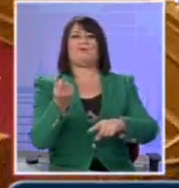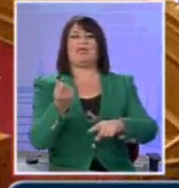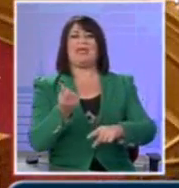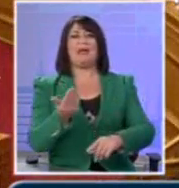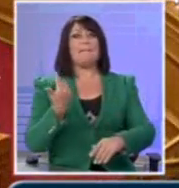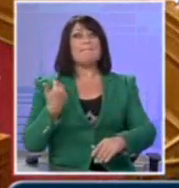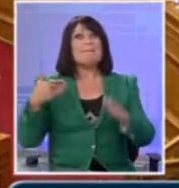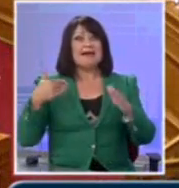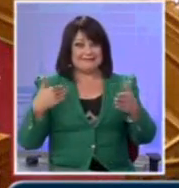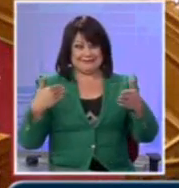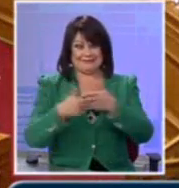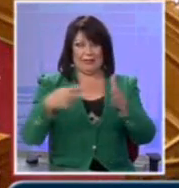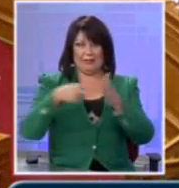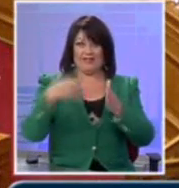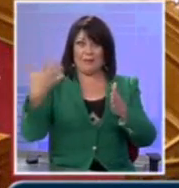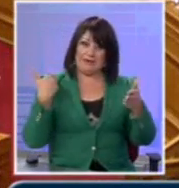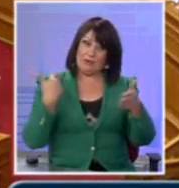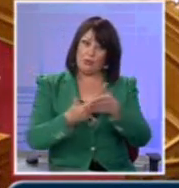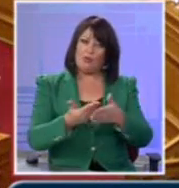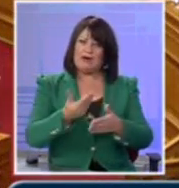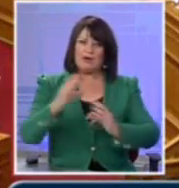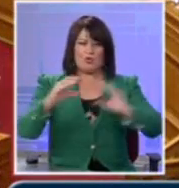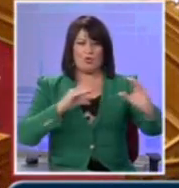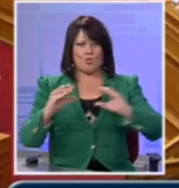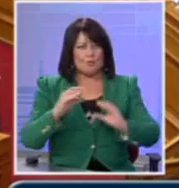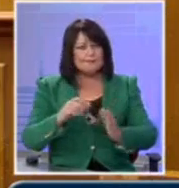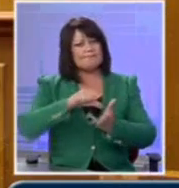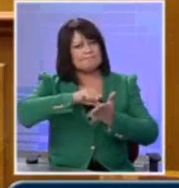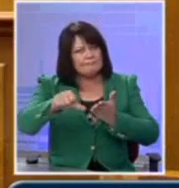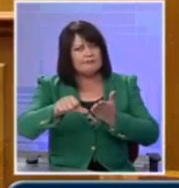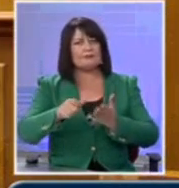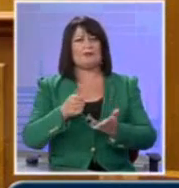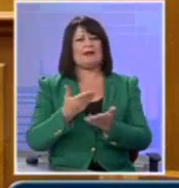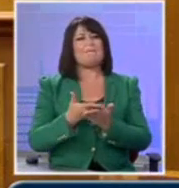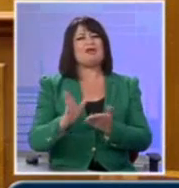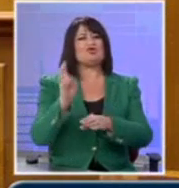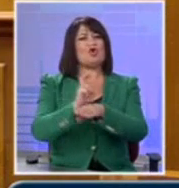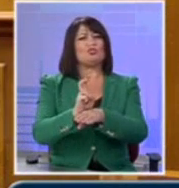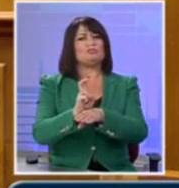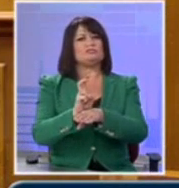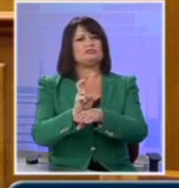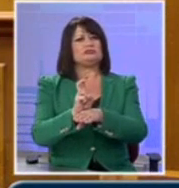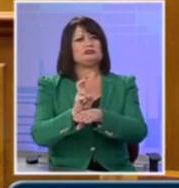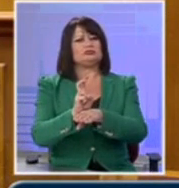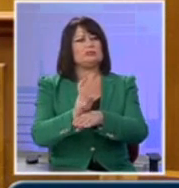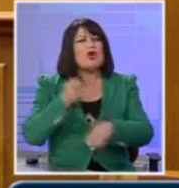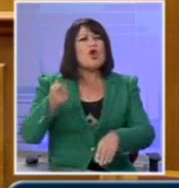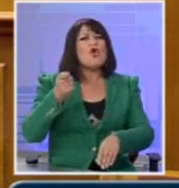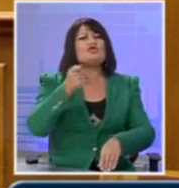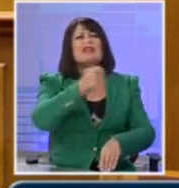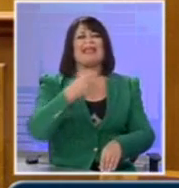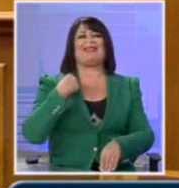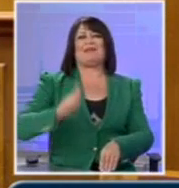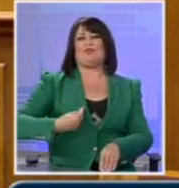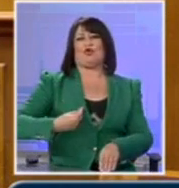το τέλος του 2015, με την εξόφληση του μισού αποθέματος των ληξιπρόθεσμων οφειλών του Δημοσίου